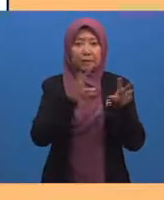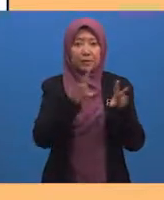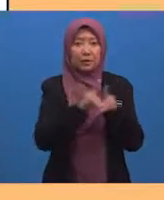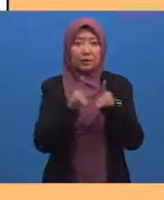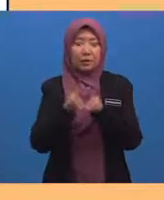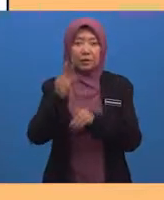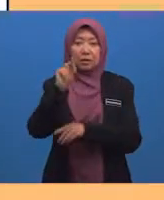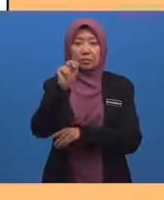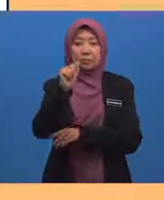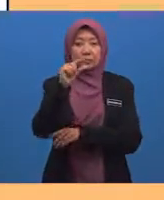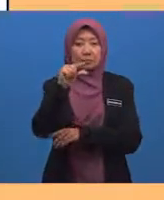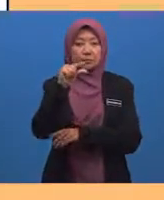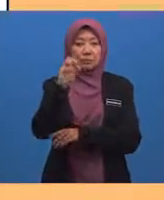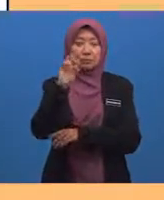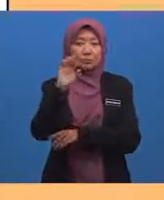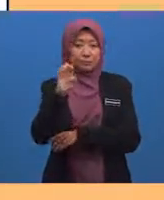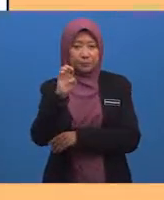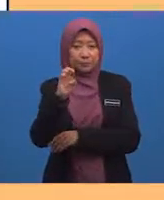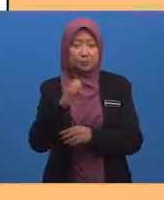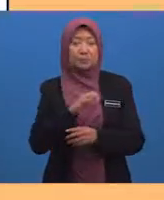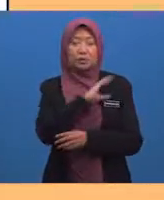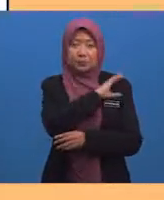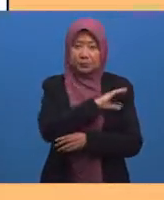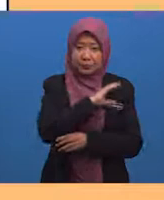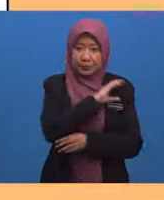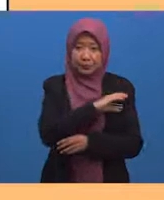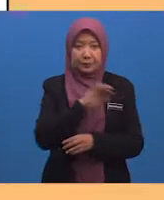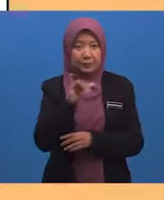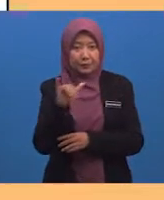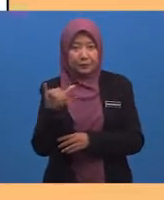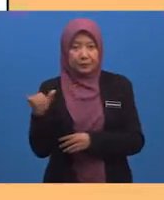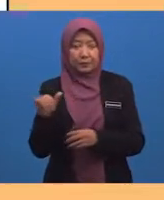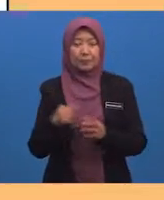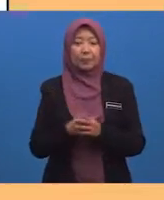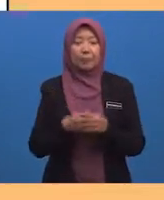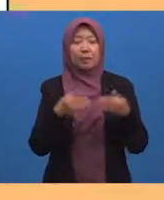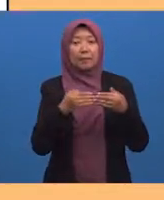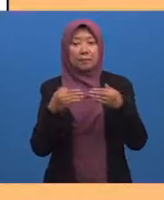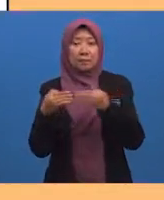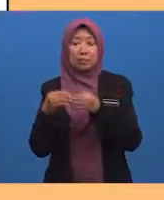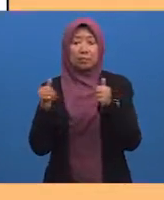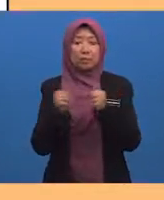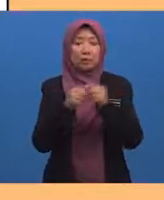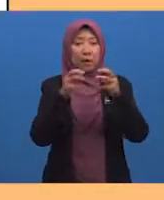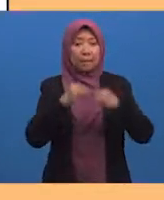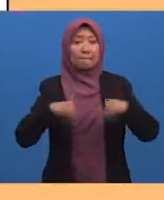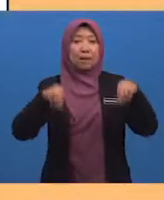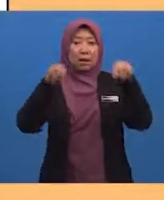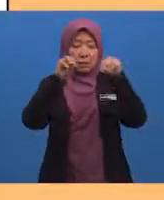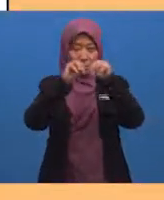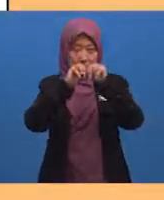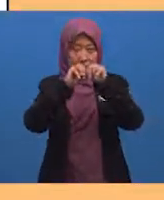Nogori. Antara ciri dayah ialah dayah bersambungan dengan masjid sama